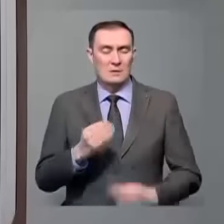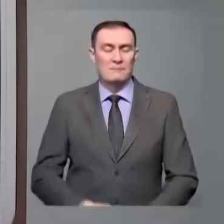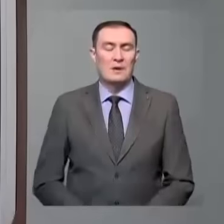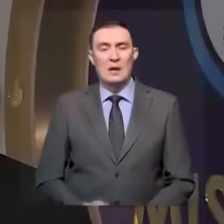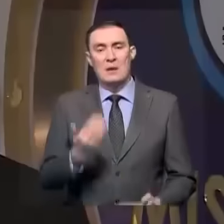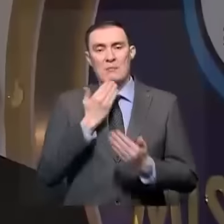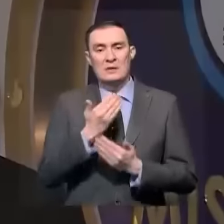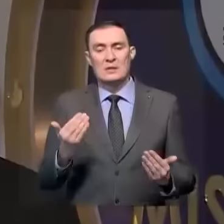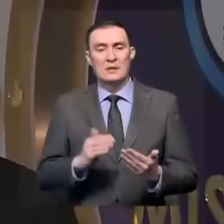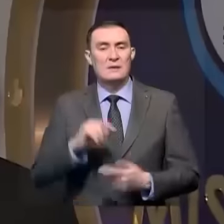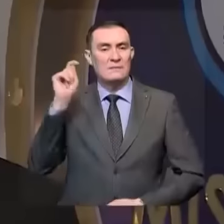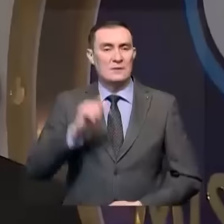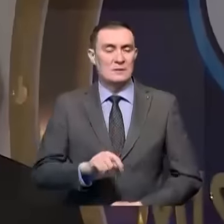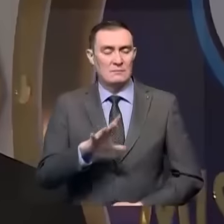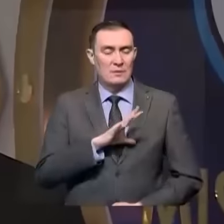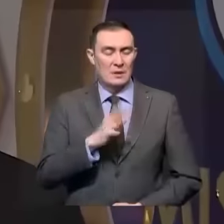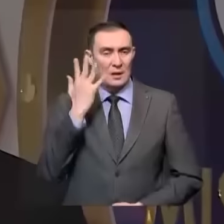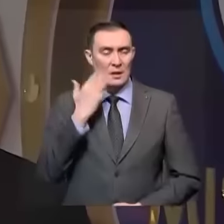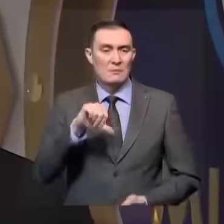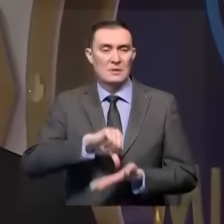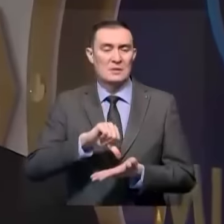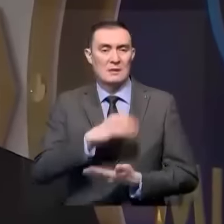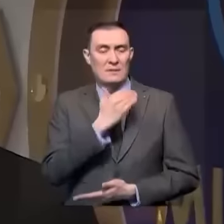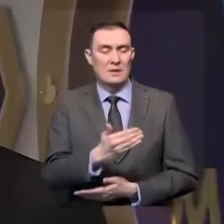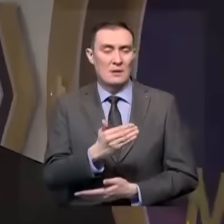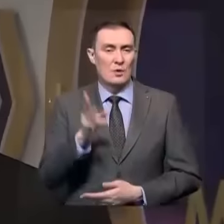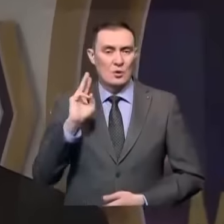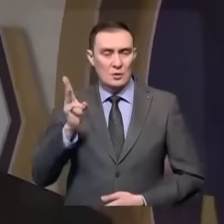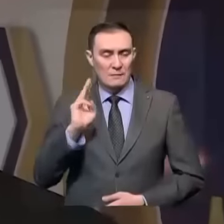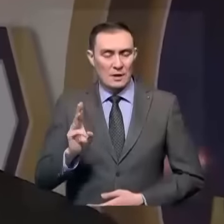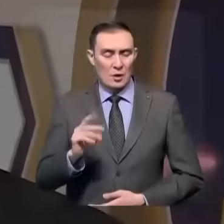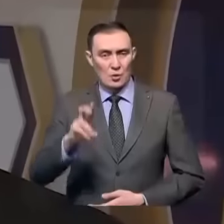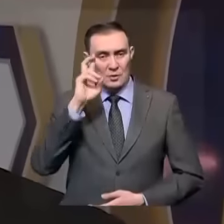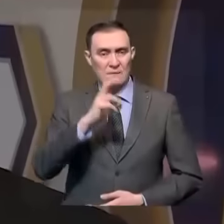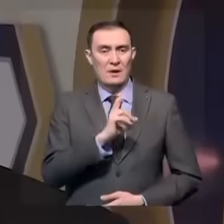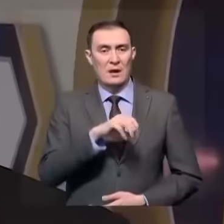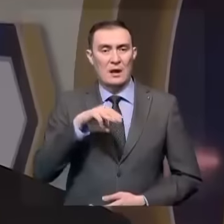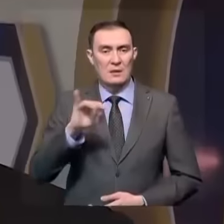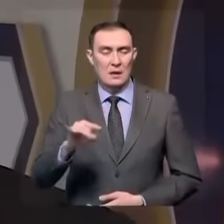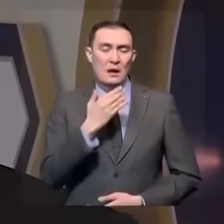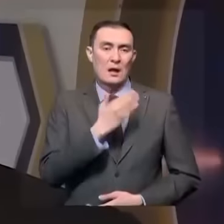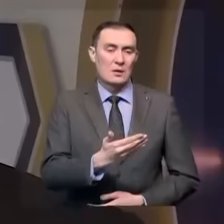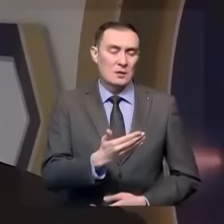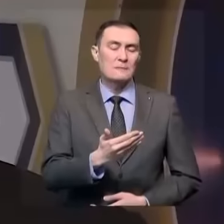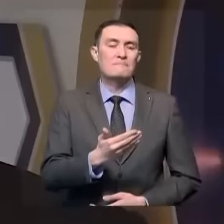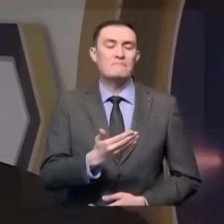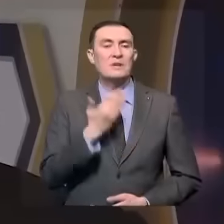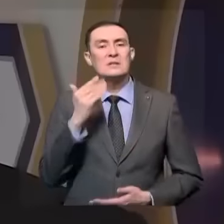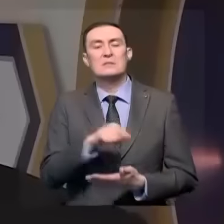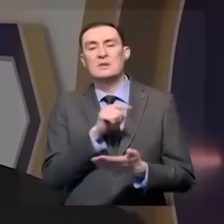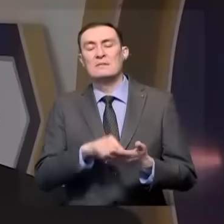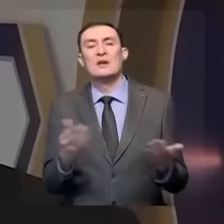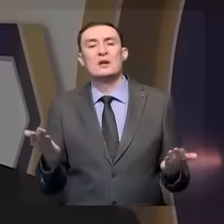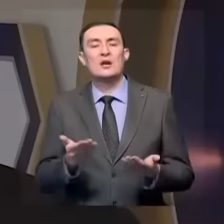Последний визит, когда к нам приезжали представители из посольства государства Катар, то они спросили,